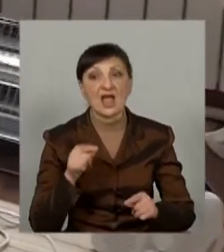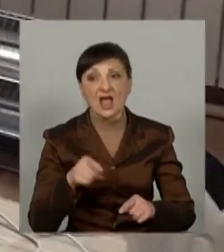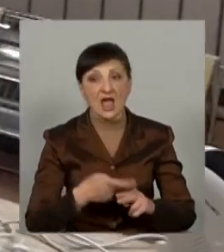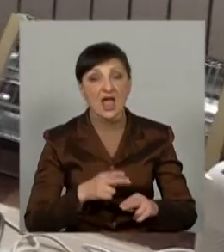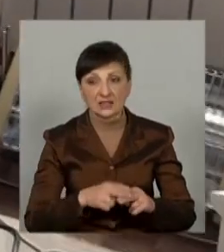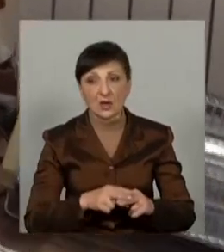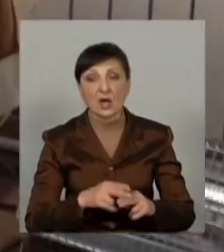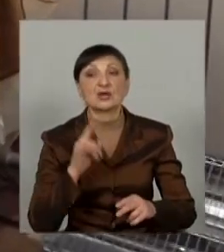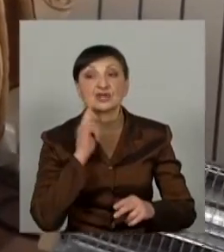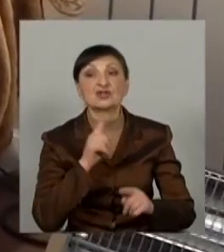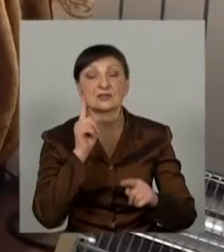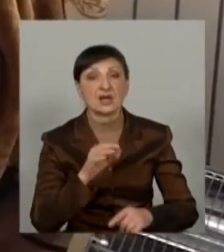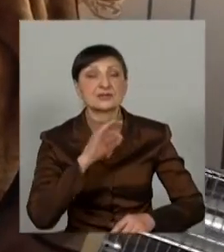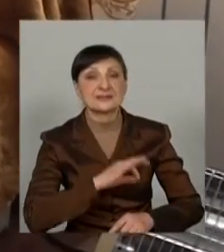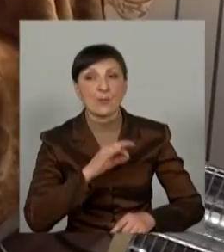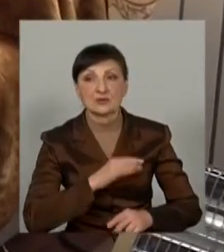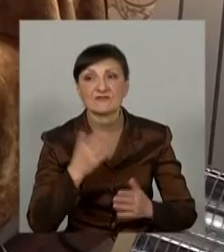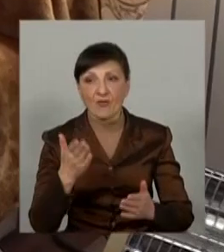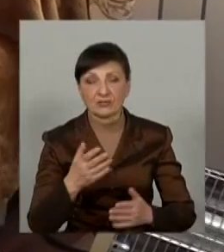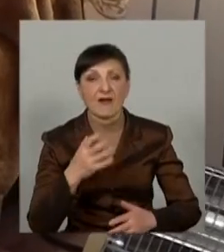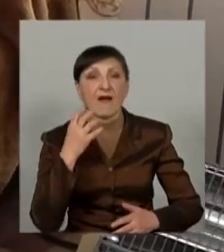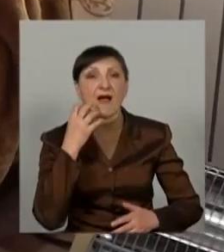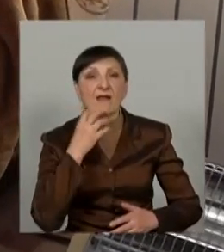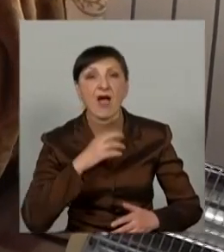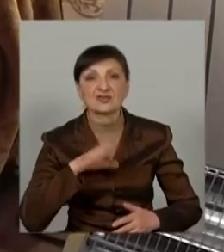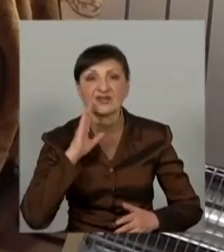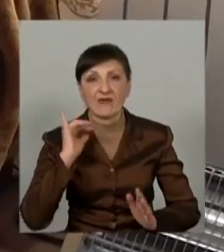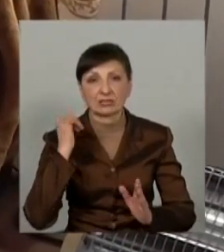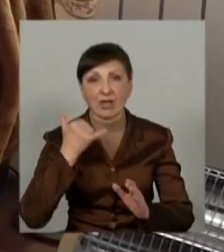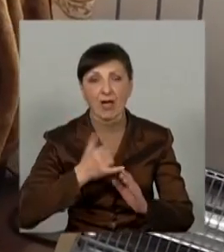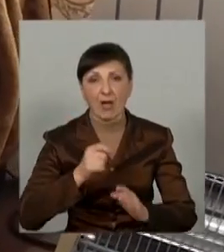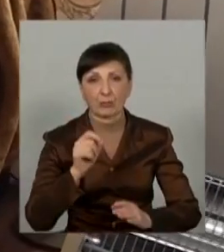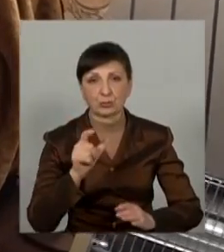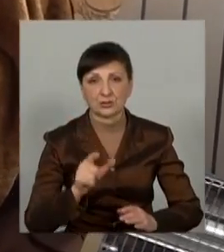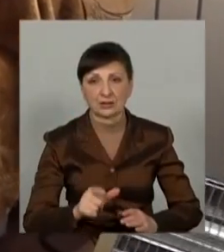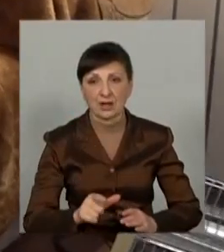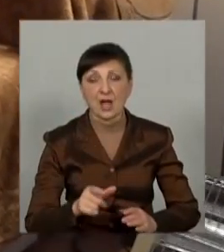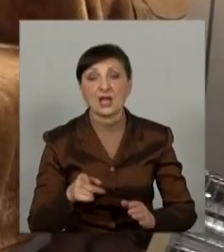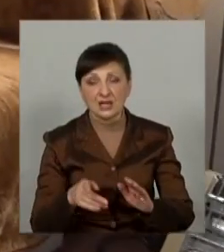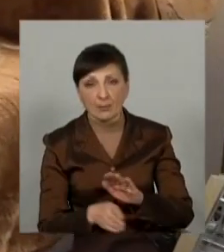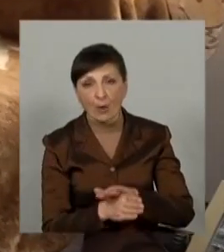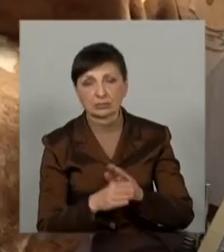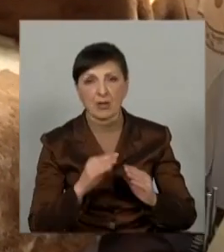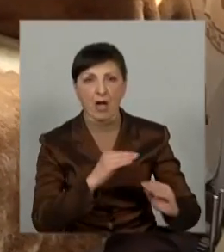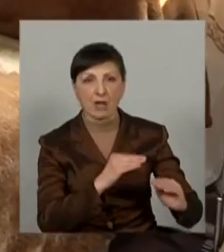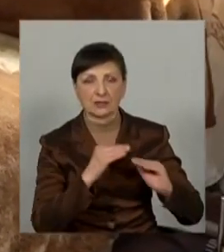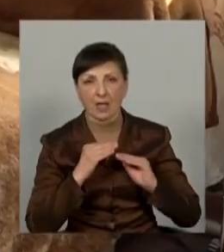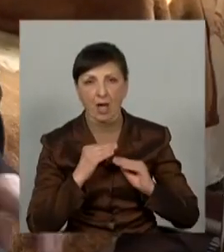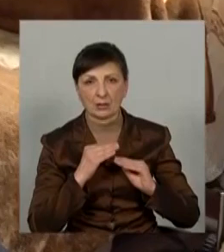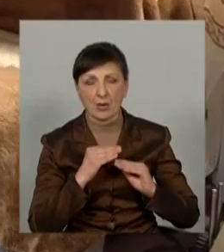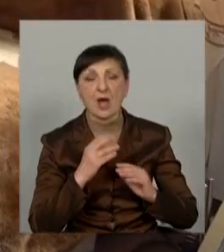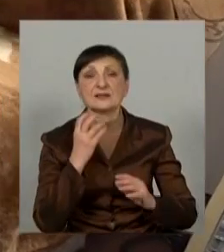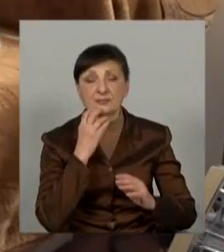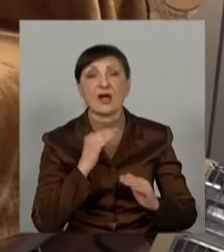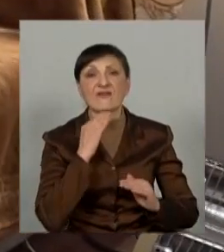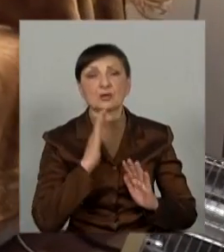все. Женщина также использует вот такой вот лайфхак. Она заполняет бутылки кипятком и ложит под одеяло. Говорит, что тепла